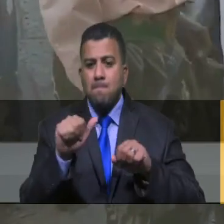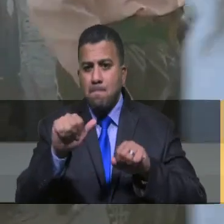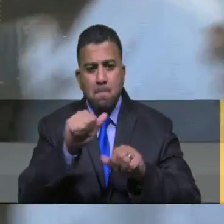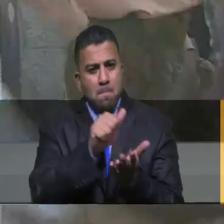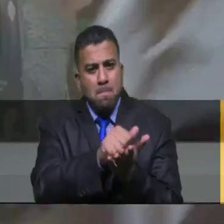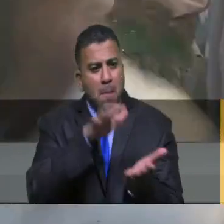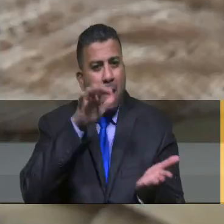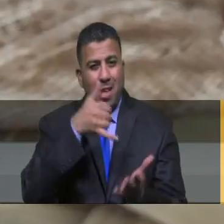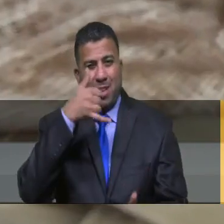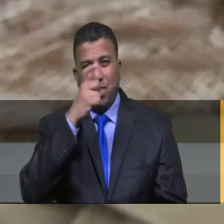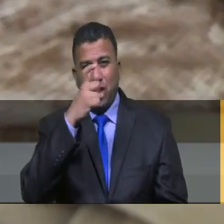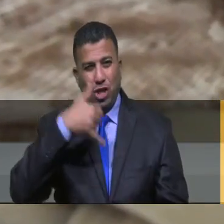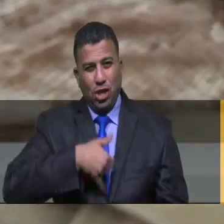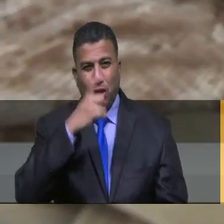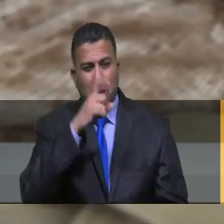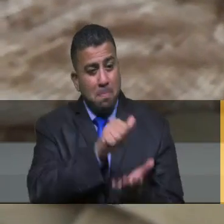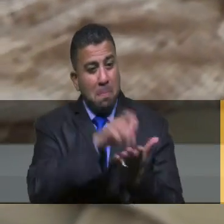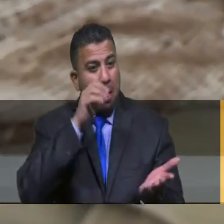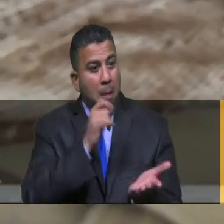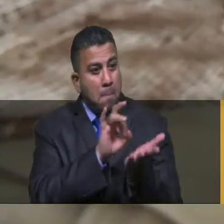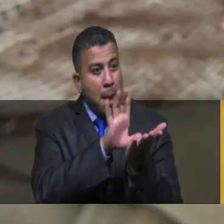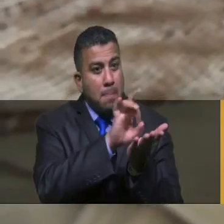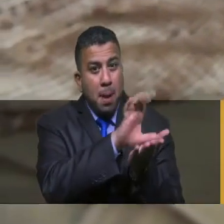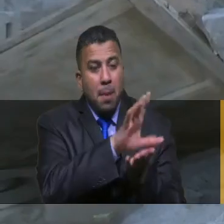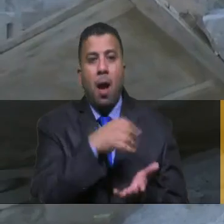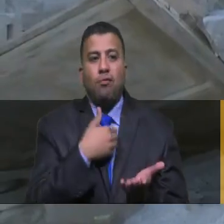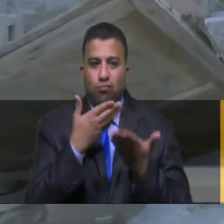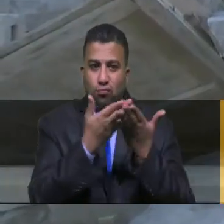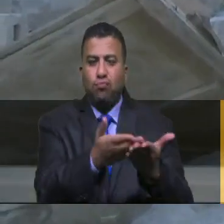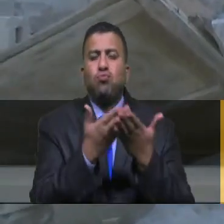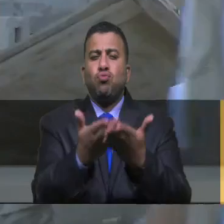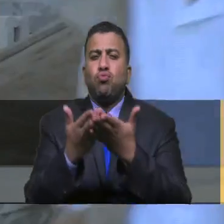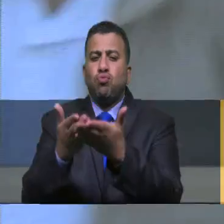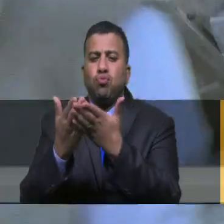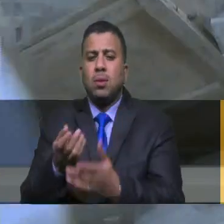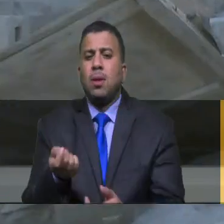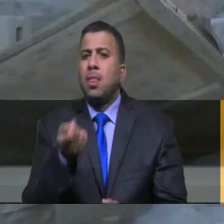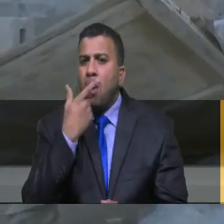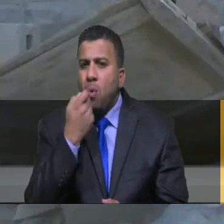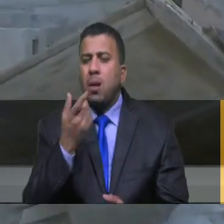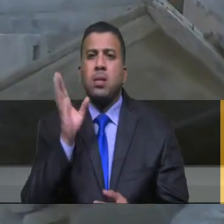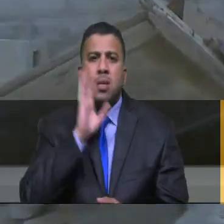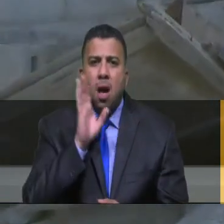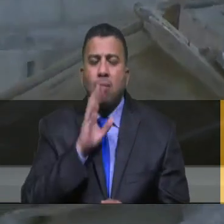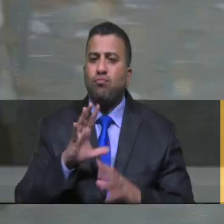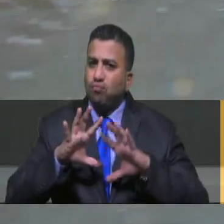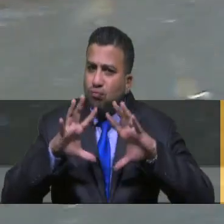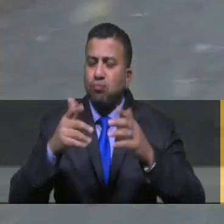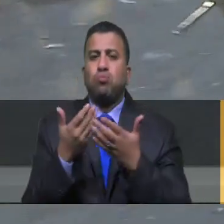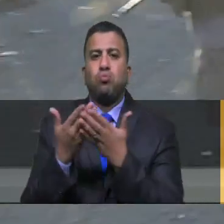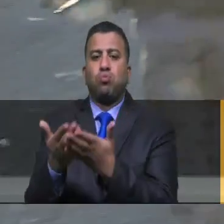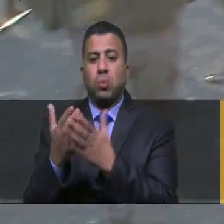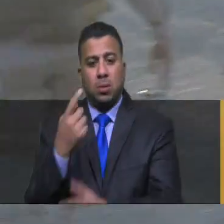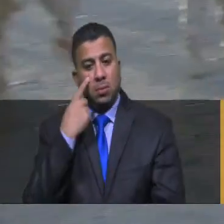والتنموية في اليمن مع اتساع رقعة المناطق المحررة وانعدام أغلب الخدمات الصحية والتعليمية فيها، وهو